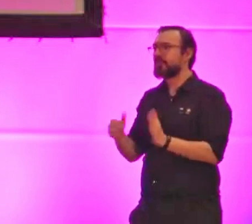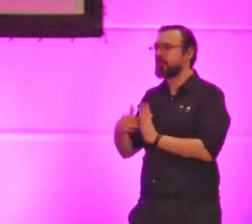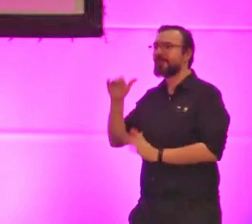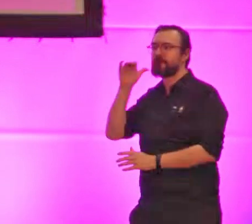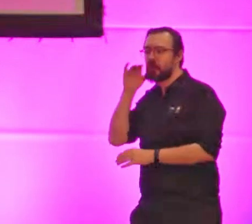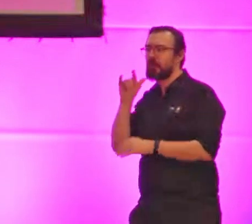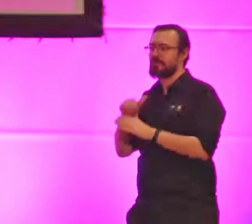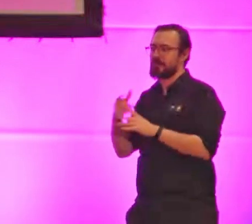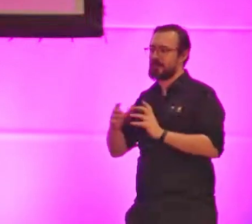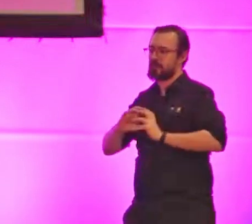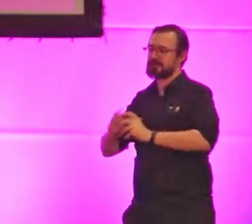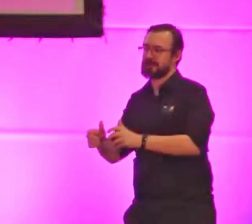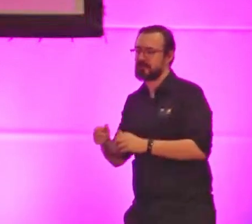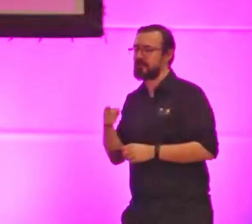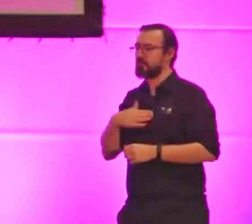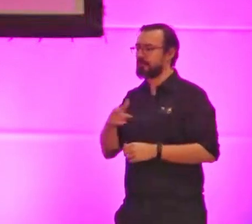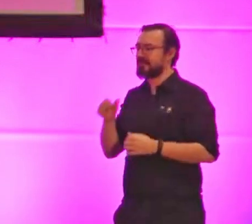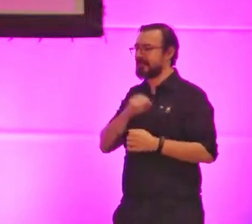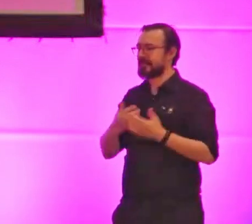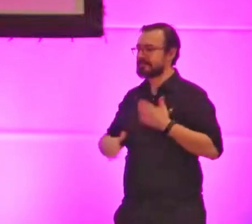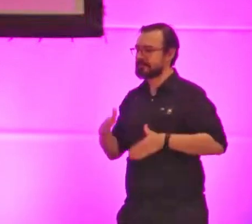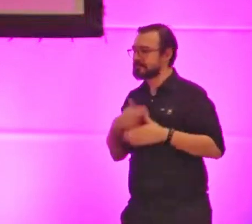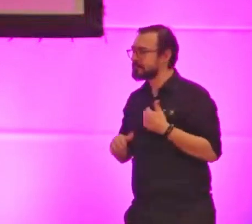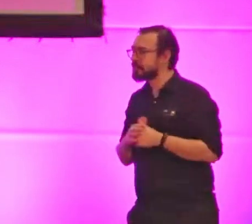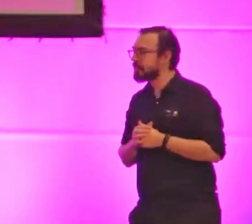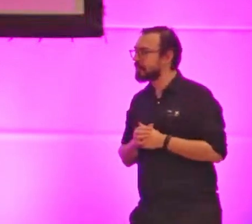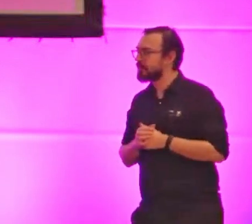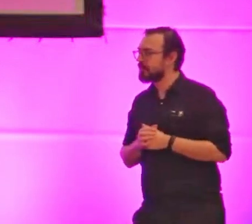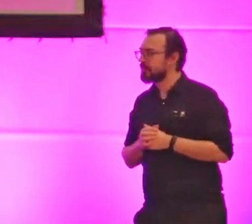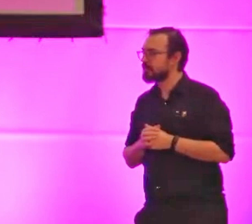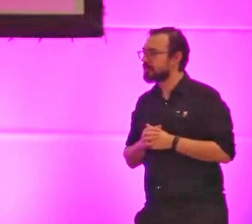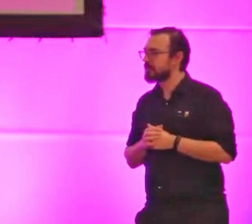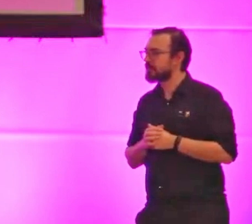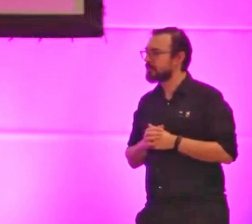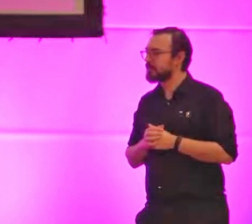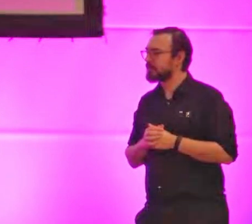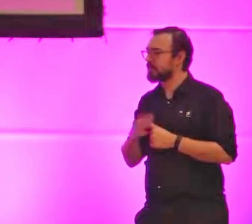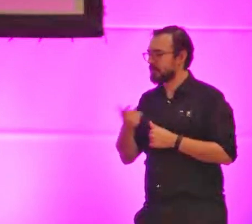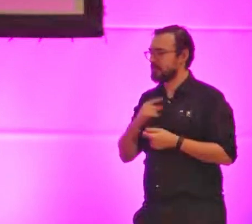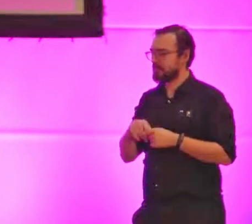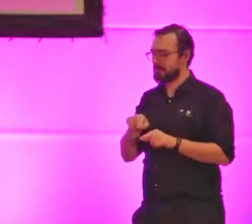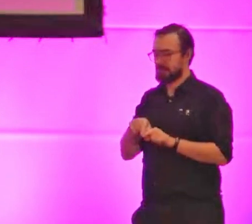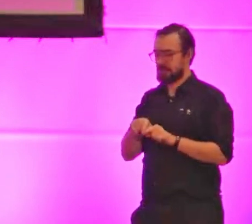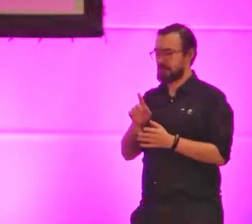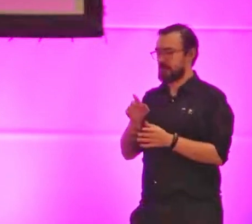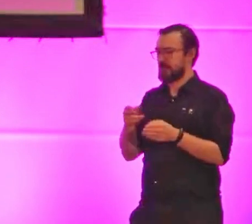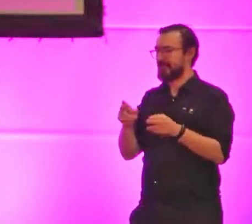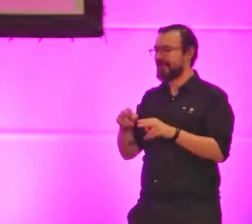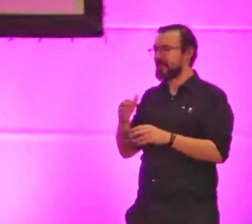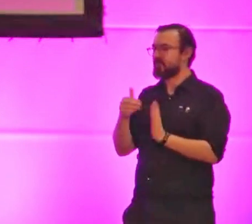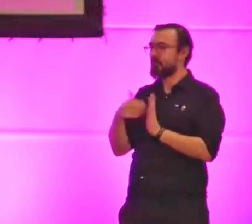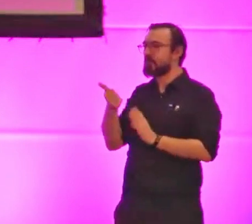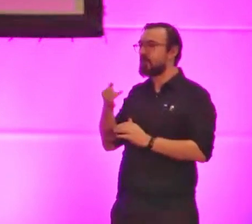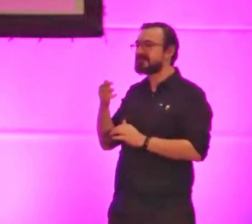den processen. Så det tyckte jag var jätteintressant. Så då, jag var upptagen av målet mot den här